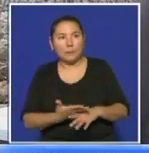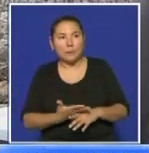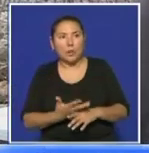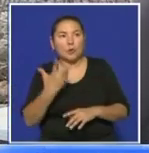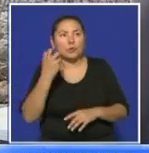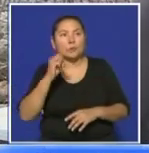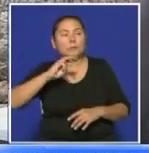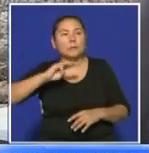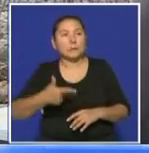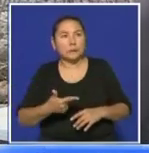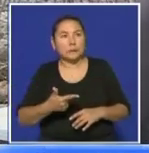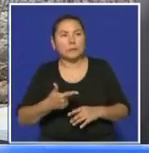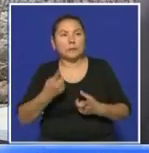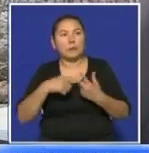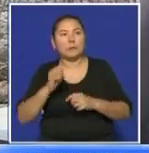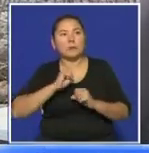300 мың апарғаннан кейін